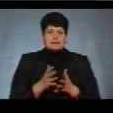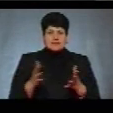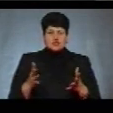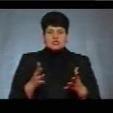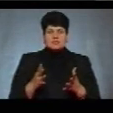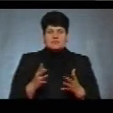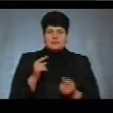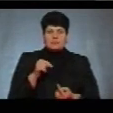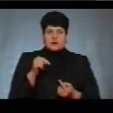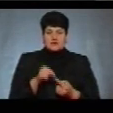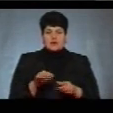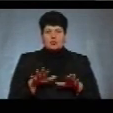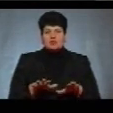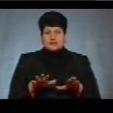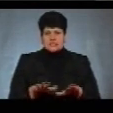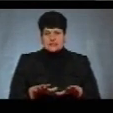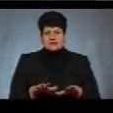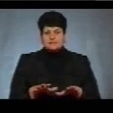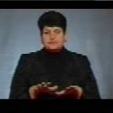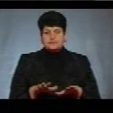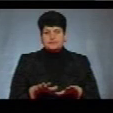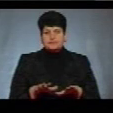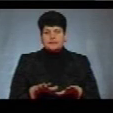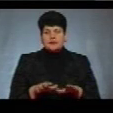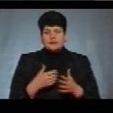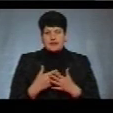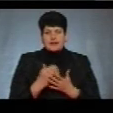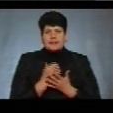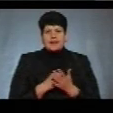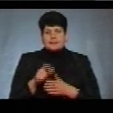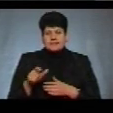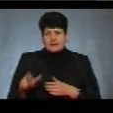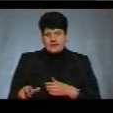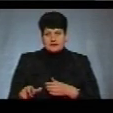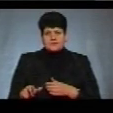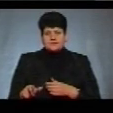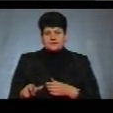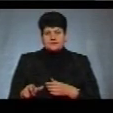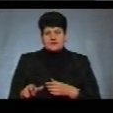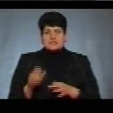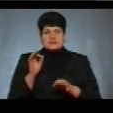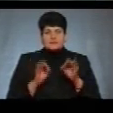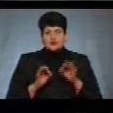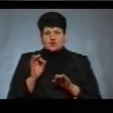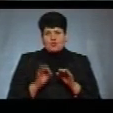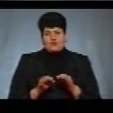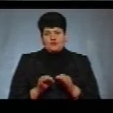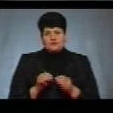співпадають позиції, перші, які найбільше співпадають з позиціями обраних кандидатів. Там покаже у відсотковому